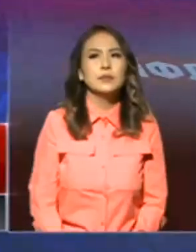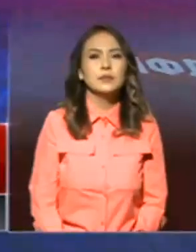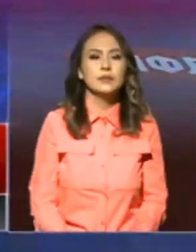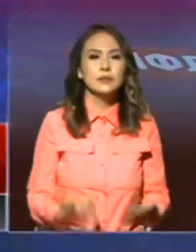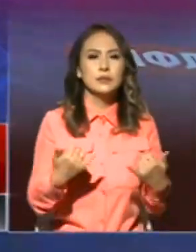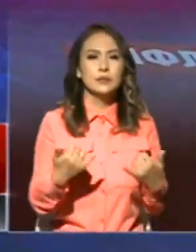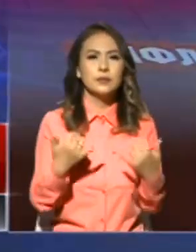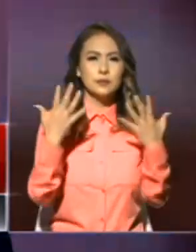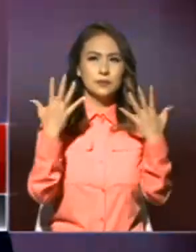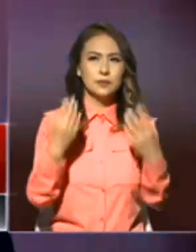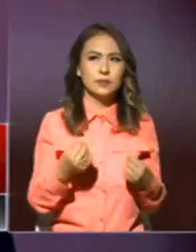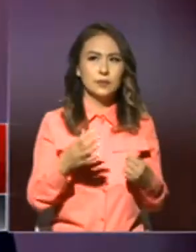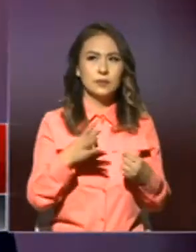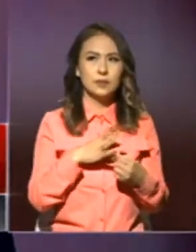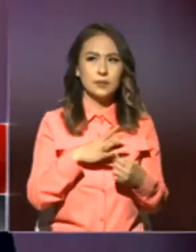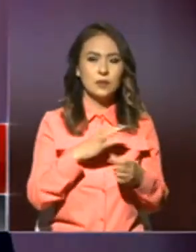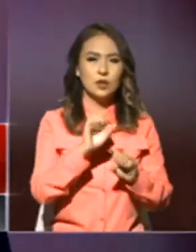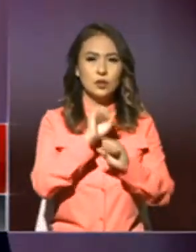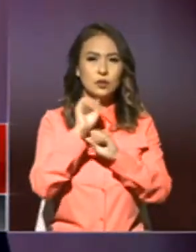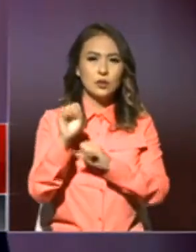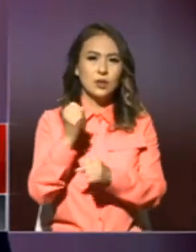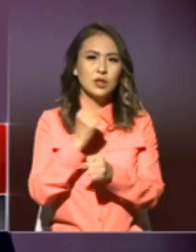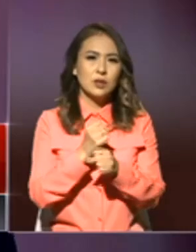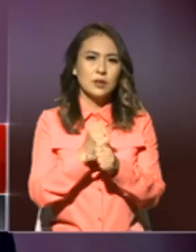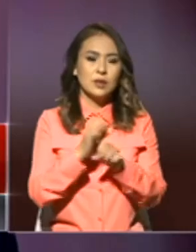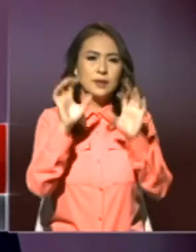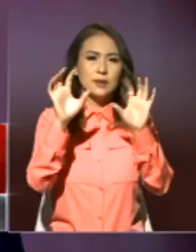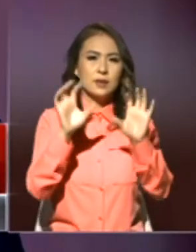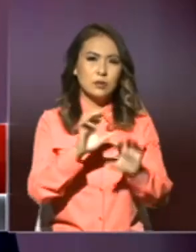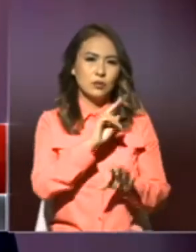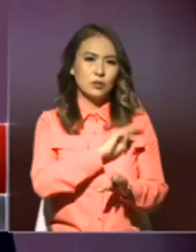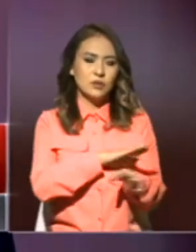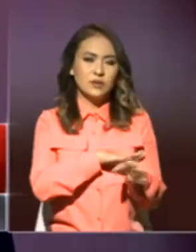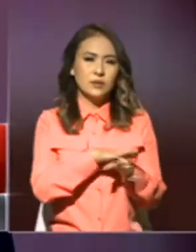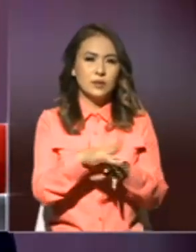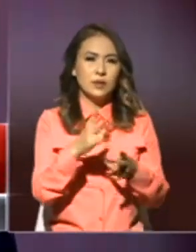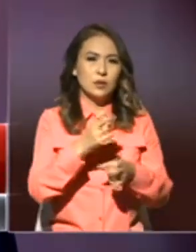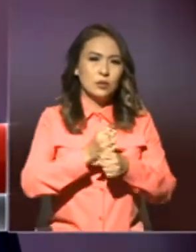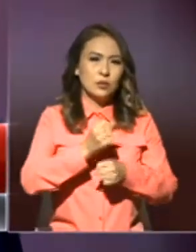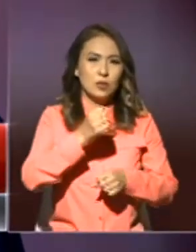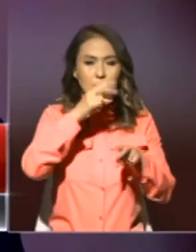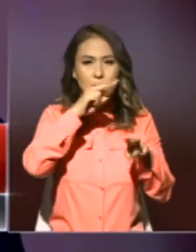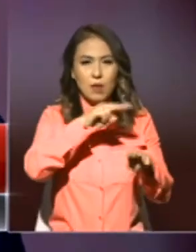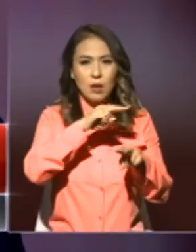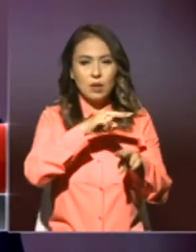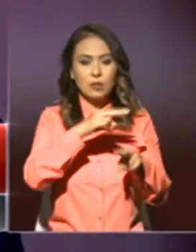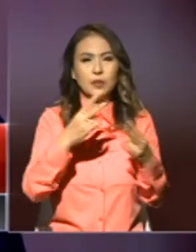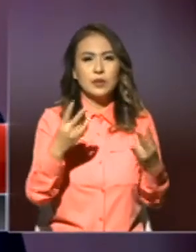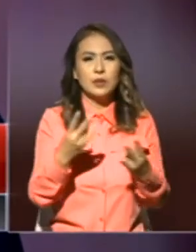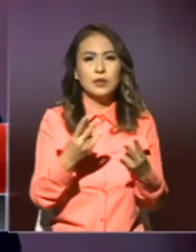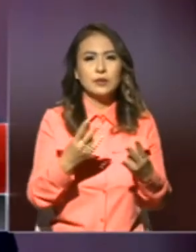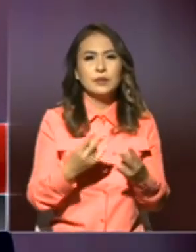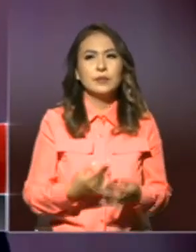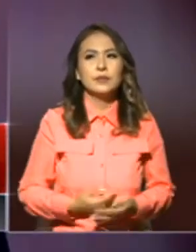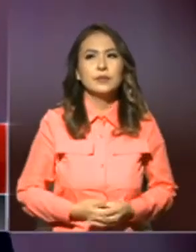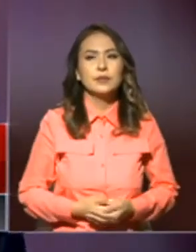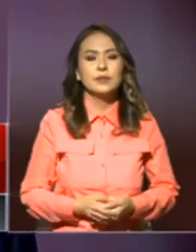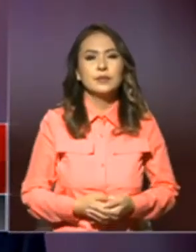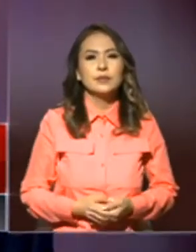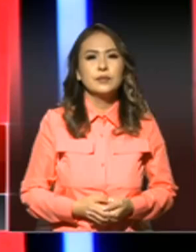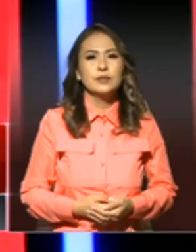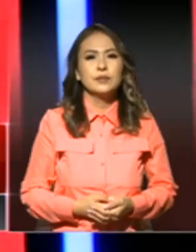таңдағы сол жаңа үлескерлерді қорғау үшін жасалған заңға сәйкес жұмыс істеу керек. Соған қатаң бақылау жасау керек мәселе осында. Сұрақ мынадай